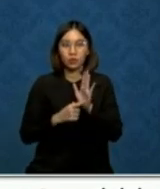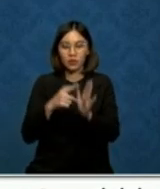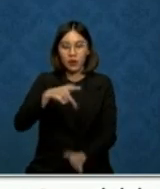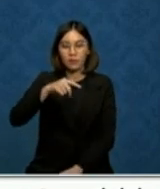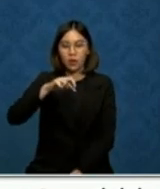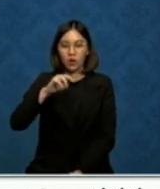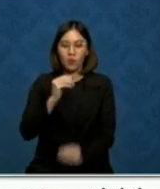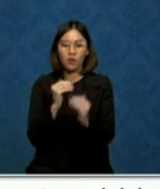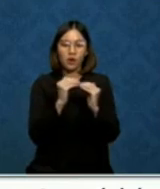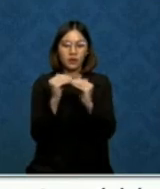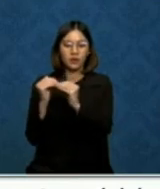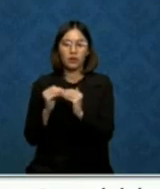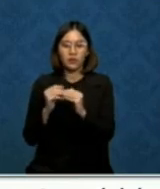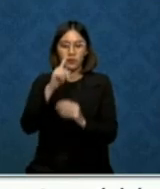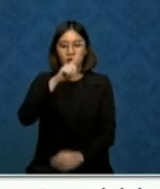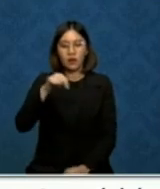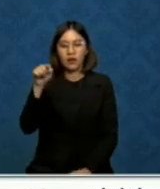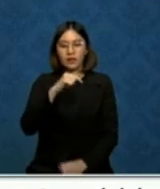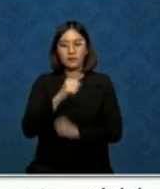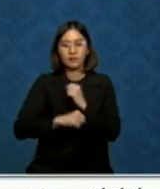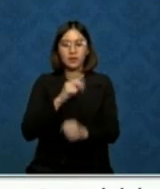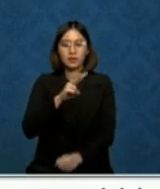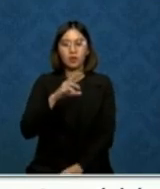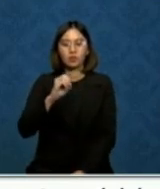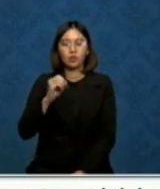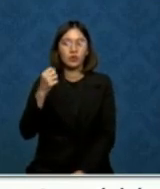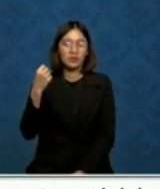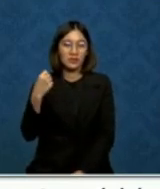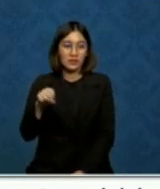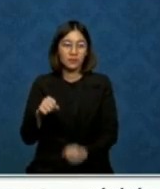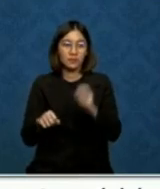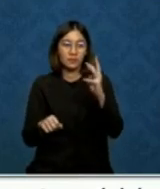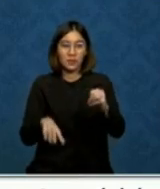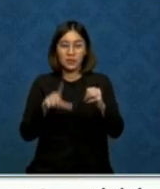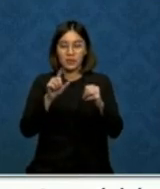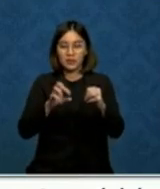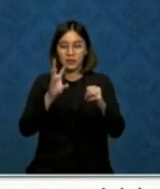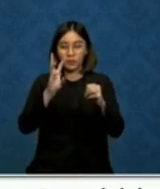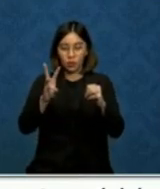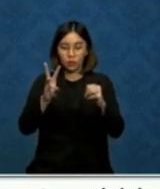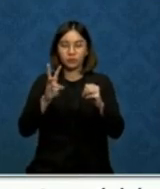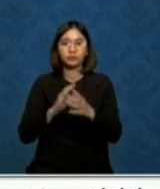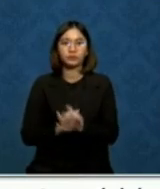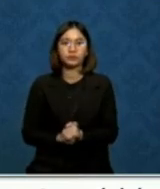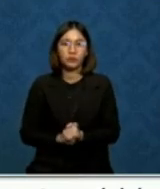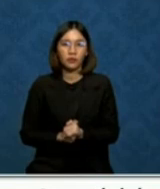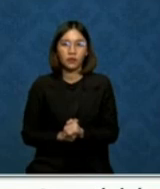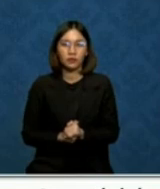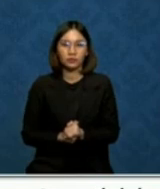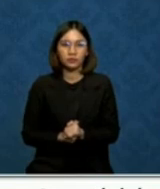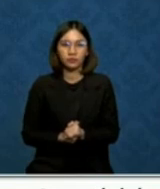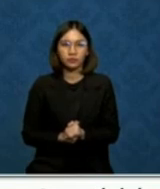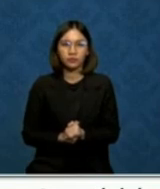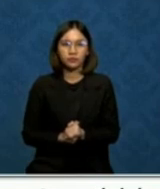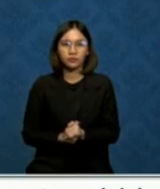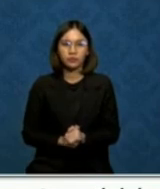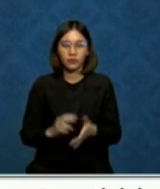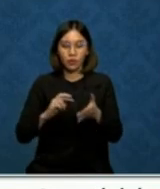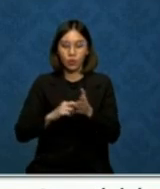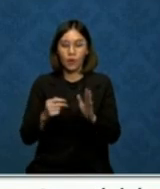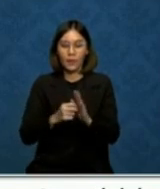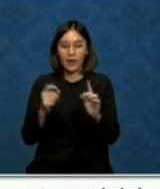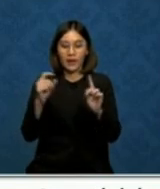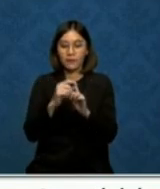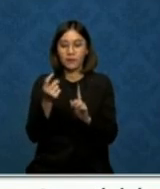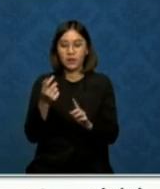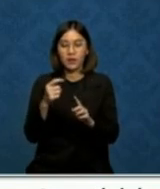ความเท่าเทียมของอังกฤษในปี2010มาตรา26ค่ะ British Equality Act ค่ะให้จำกัดความของการล่วงละเมิด